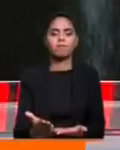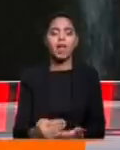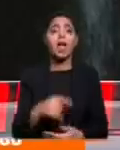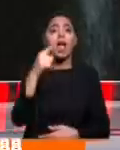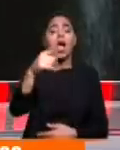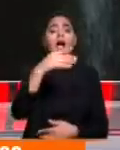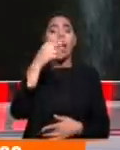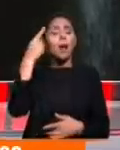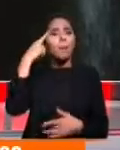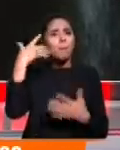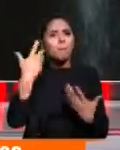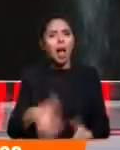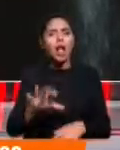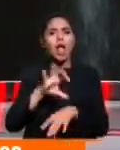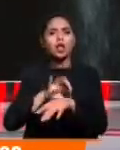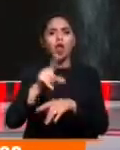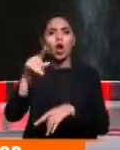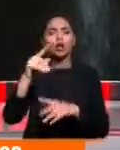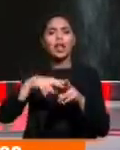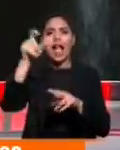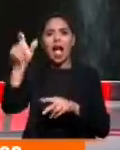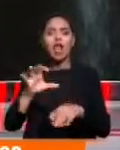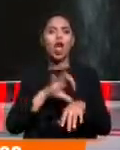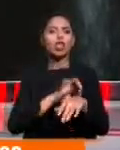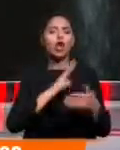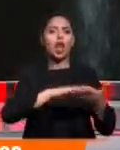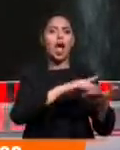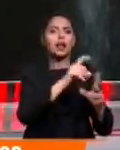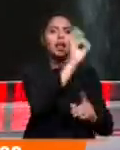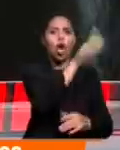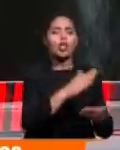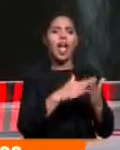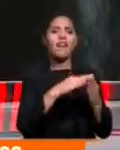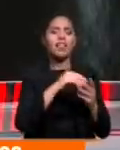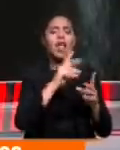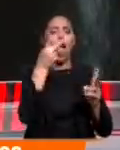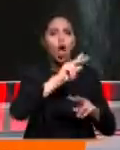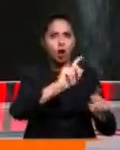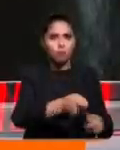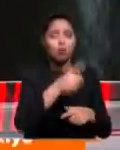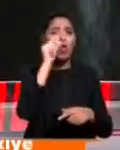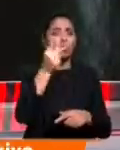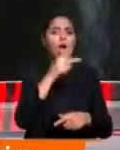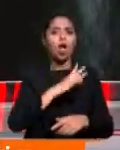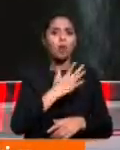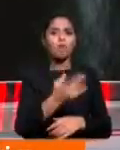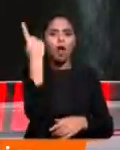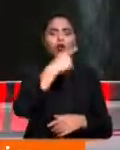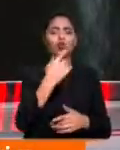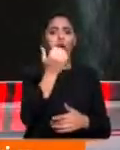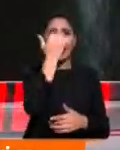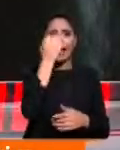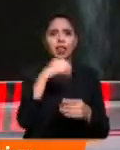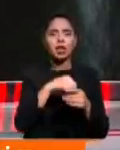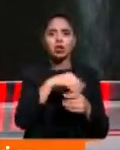bu Anestezi teknikeri Ayşe karma bir başka kadın doktor arkadaşı özgü tahminin evinde ölü bulunmuştu şüpheli ölümü Çünkü